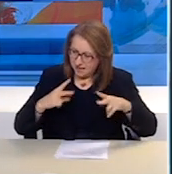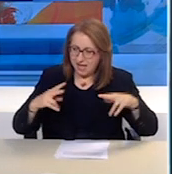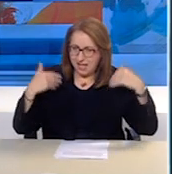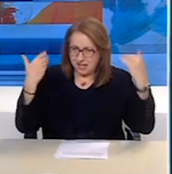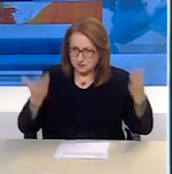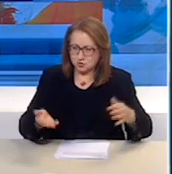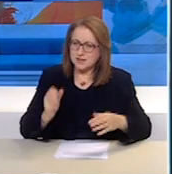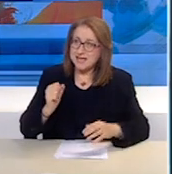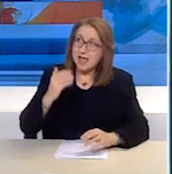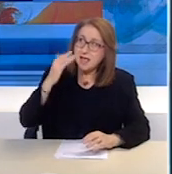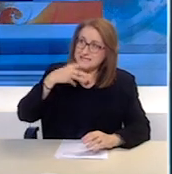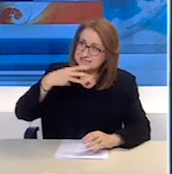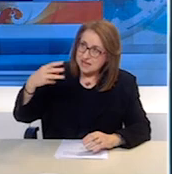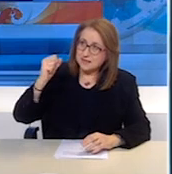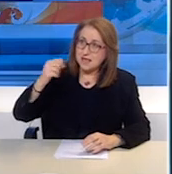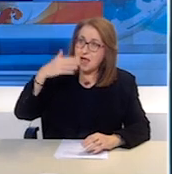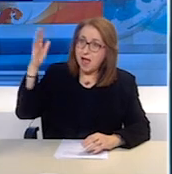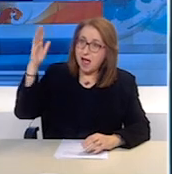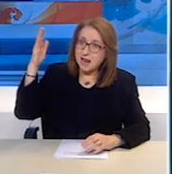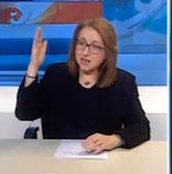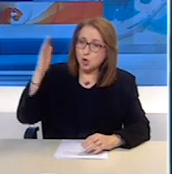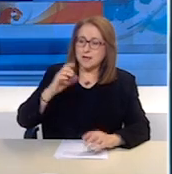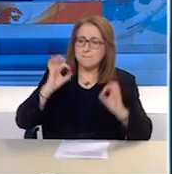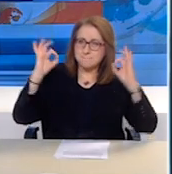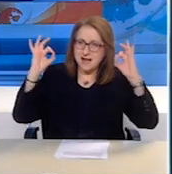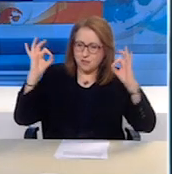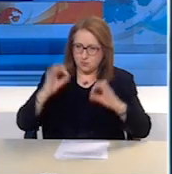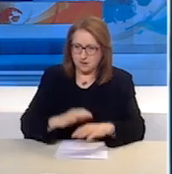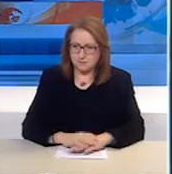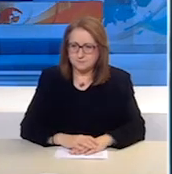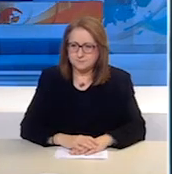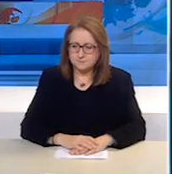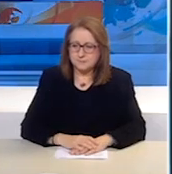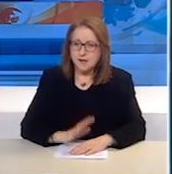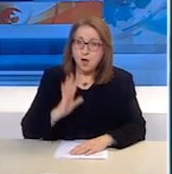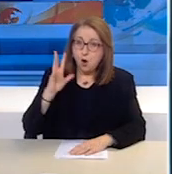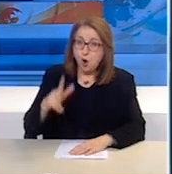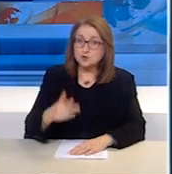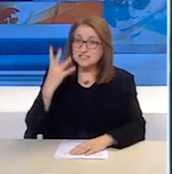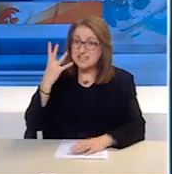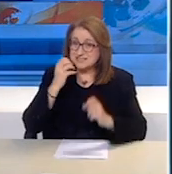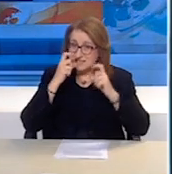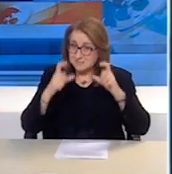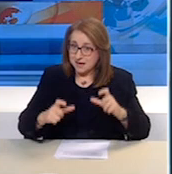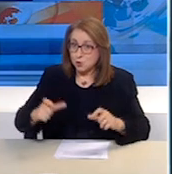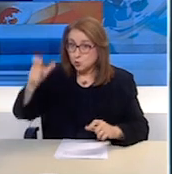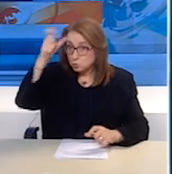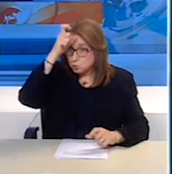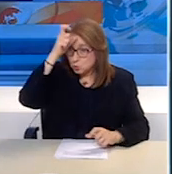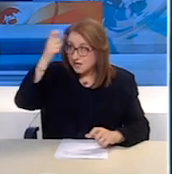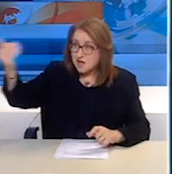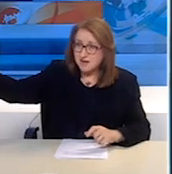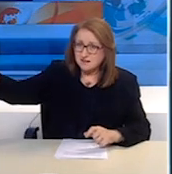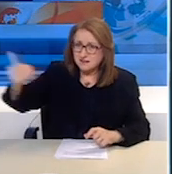Θράκης. Θα ήθελα επίσης να σας ενημερώσω ότι παρατείνεται μέχρι τις 4 Μαΐου ενδελεχής έλεγχος όσων εισέρχονται στη χώρα από την Τουρκία μέσω των Κύπρων